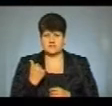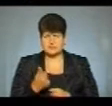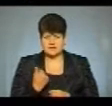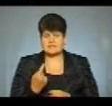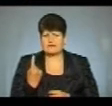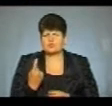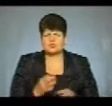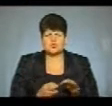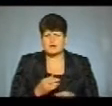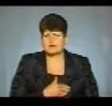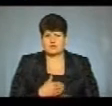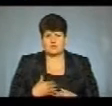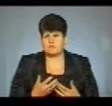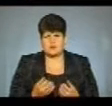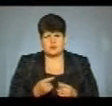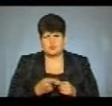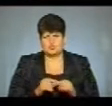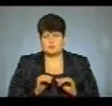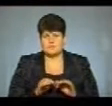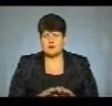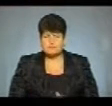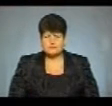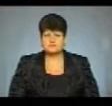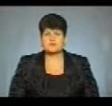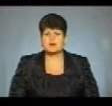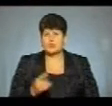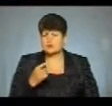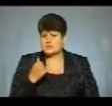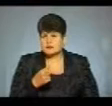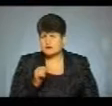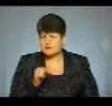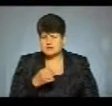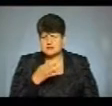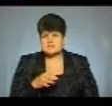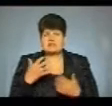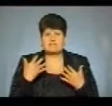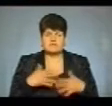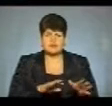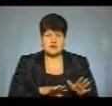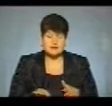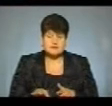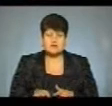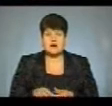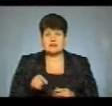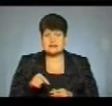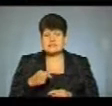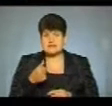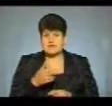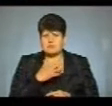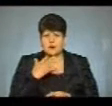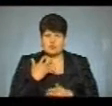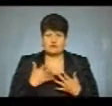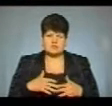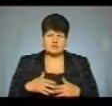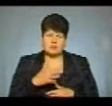не хотів братися до тої справи. І один рік, можна сказати, було втратитися, але за цей рік теж і багато втратилося